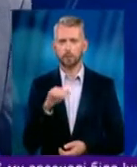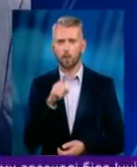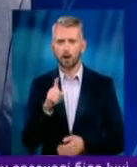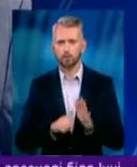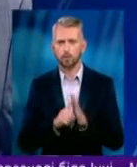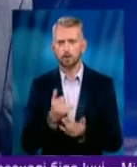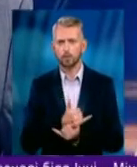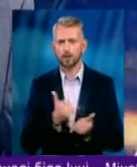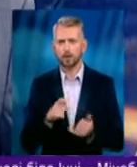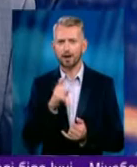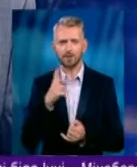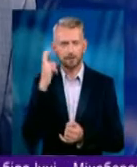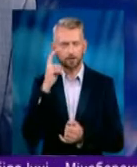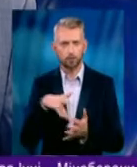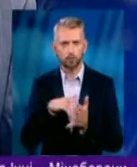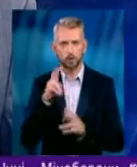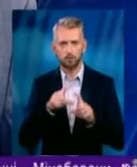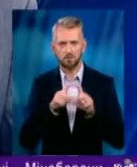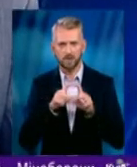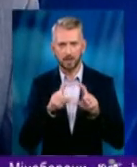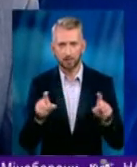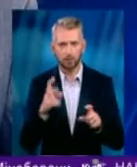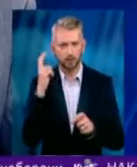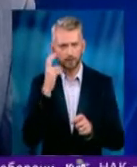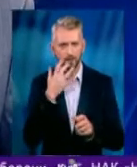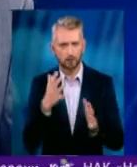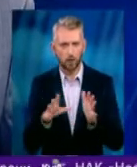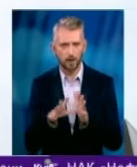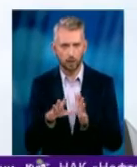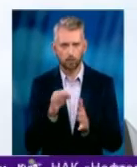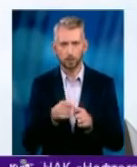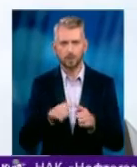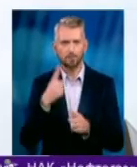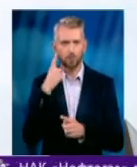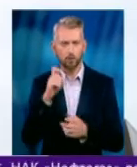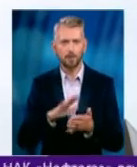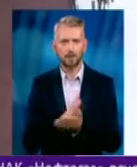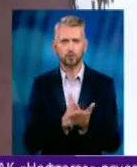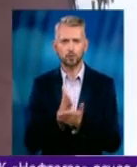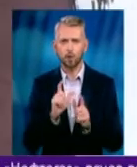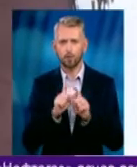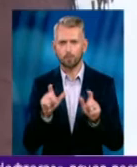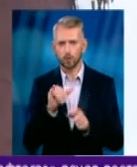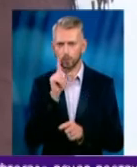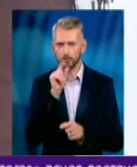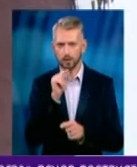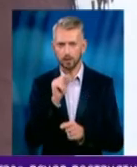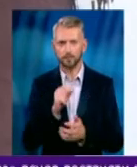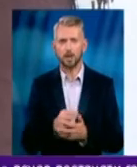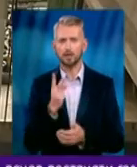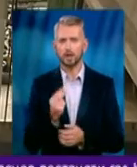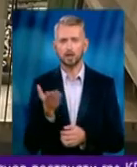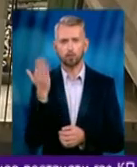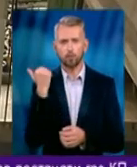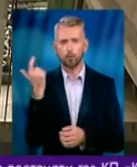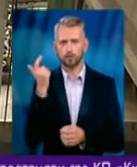почав постачати газ столичному комунальному підприємству «Київтеплоенерго». Про це повідомила прес-служба компанії у Твіттері. Нагадаю, два дні